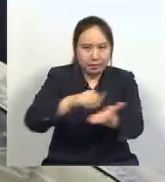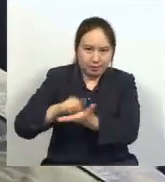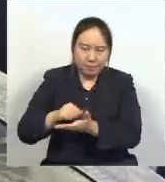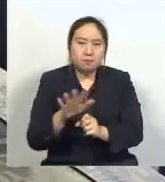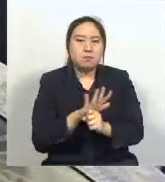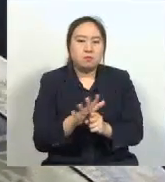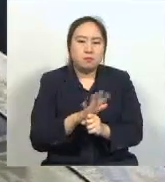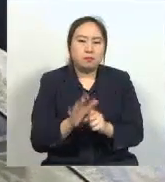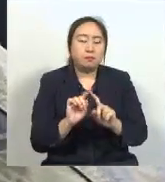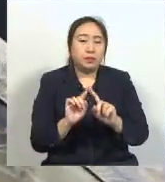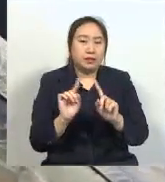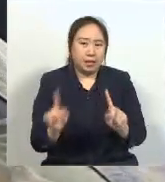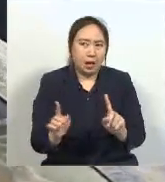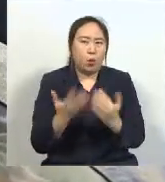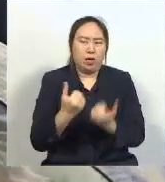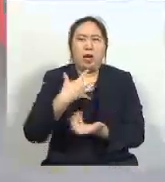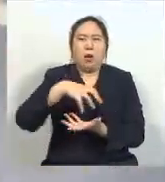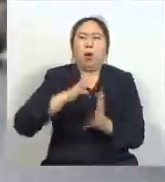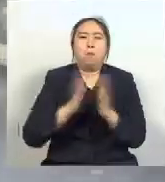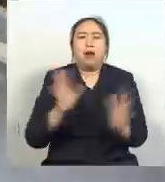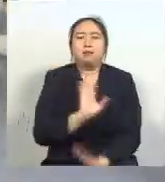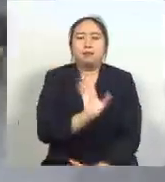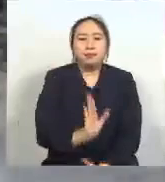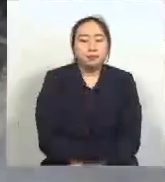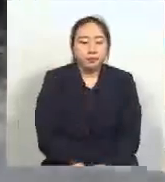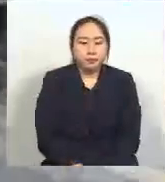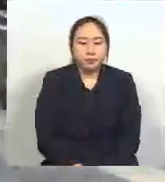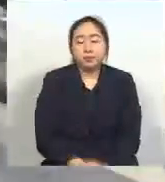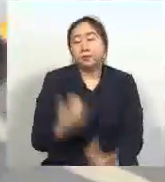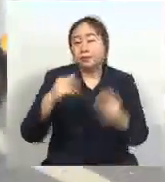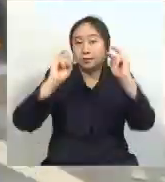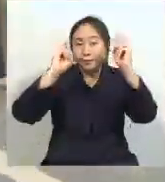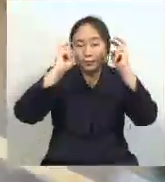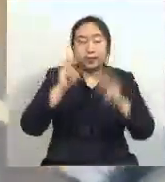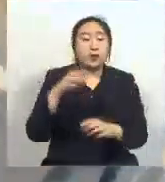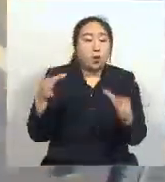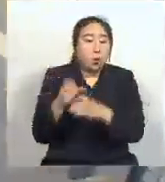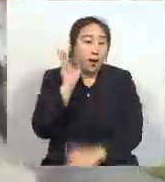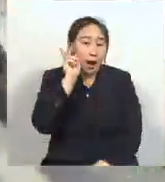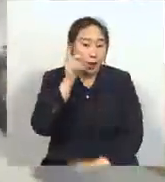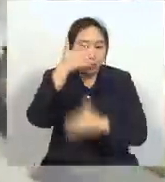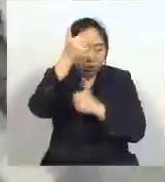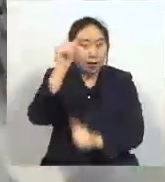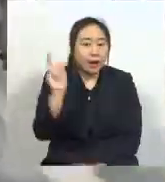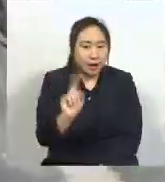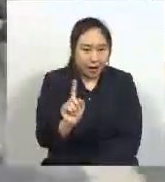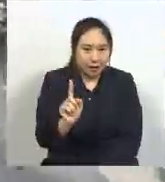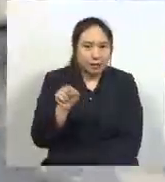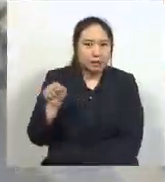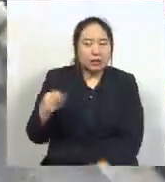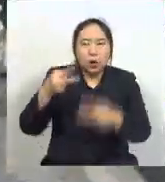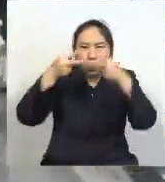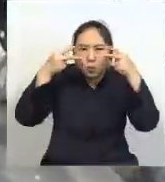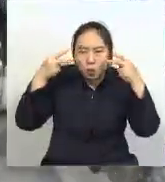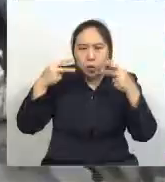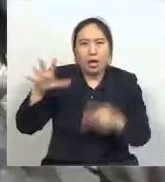แต่ก็คงจะพูดอะไรมากไม่ได้ หนึ่งประเด็นที่ผู้สื่อข่าวให้ความสนใจนั่นก็คือเรื่องของอาวุธที่คนร้ายน